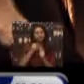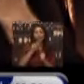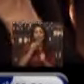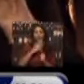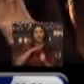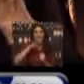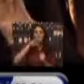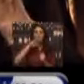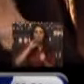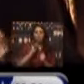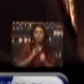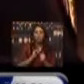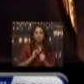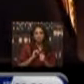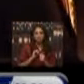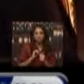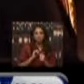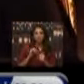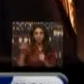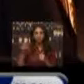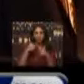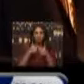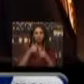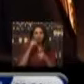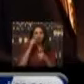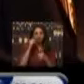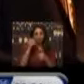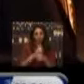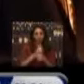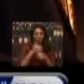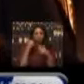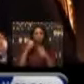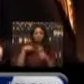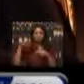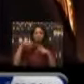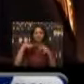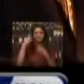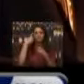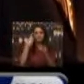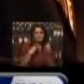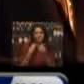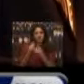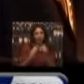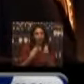وبحمد ربنا يعني انه بعتهولي. كنا متفقين